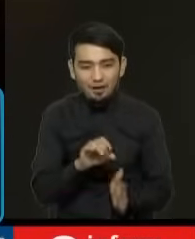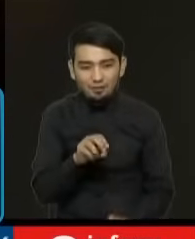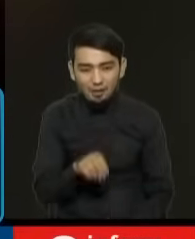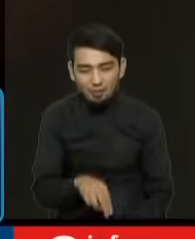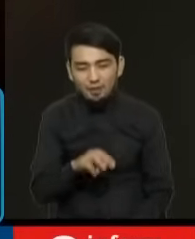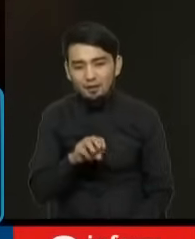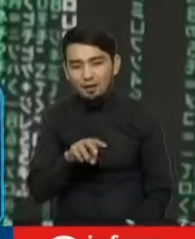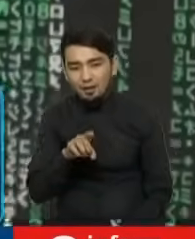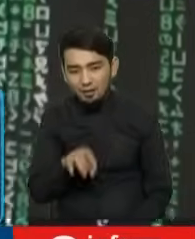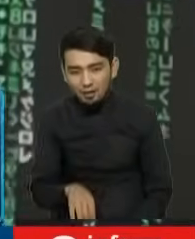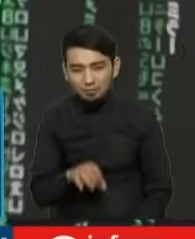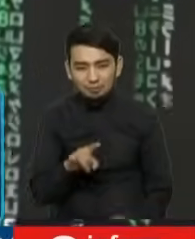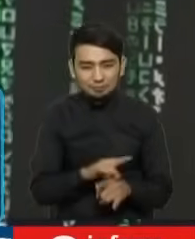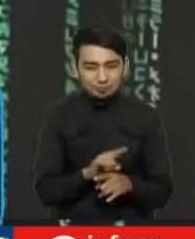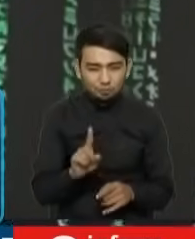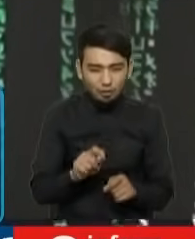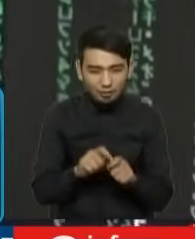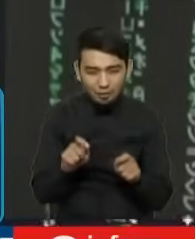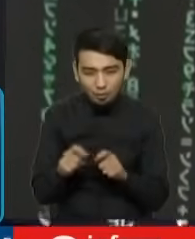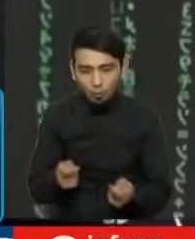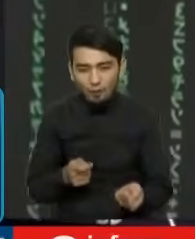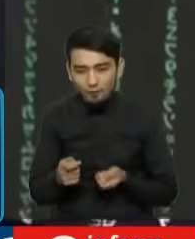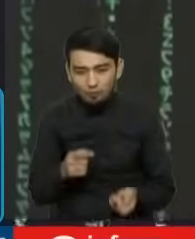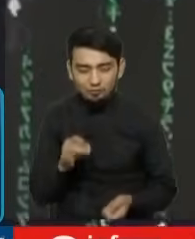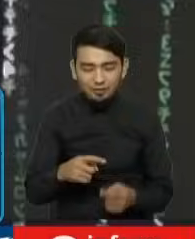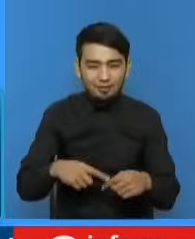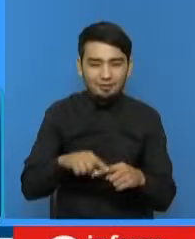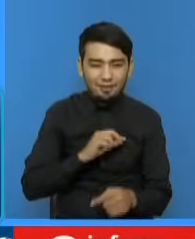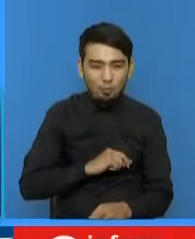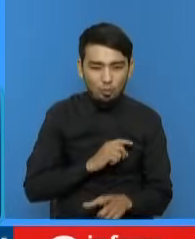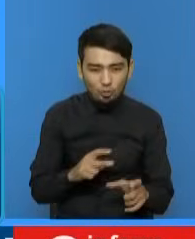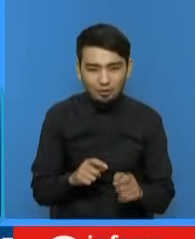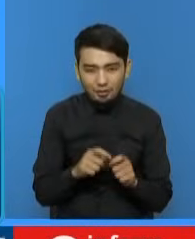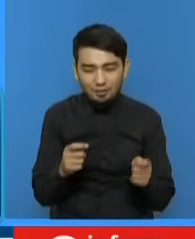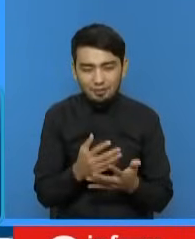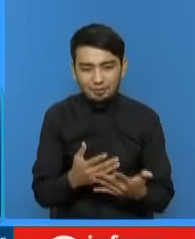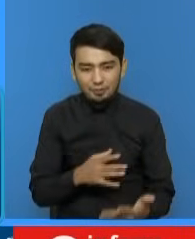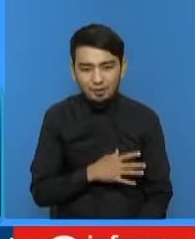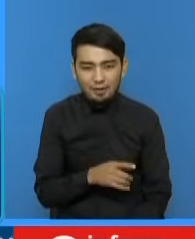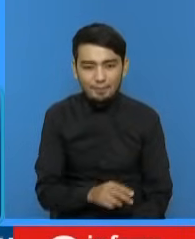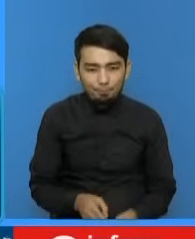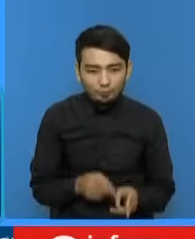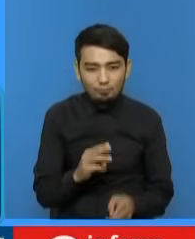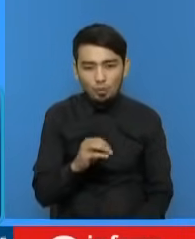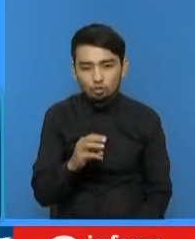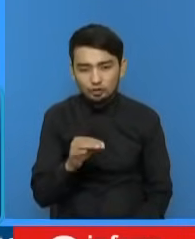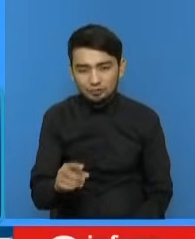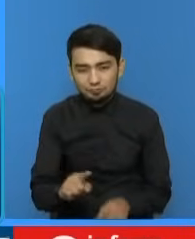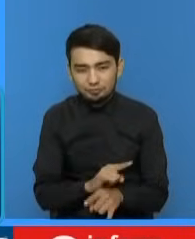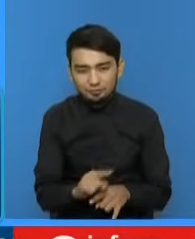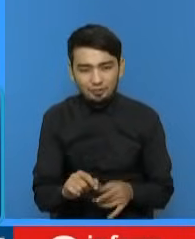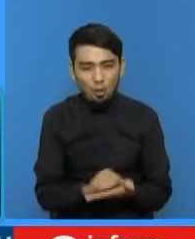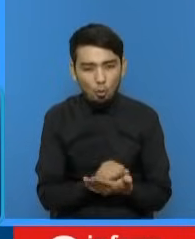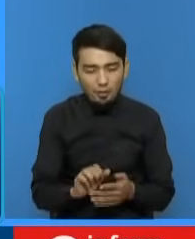Telegram фальшивые аккаунты от имени руководства и сотрудников агентства. Мошенниками создаются и рассылаются фейковые